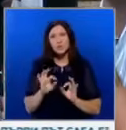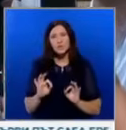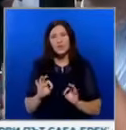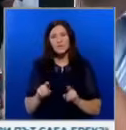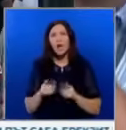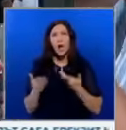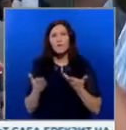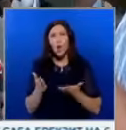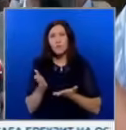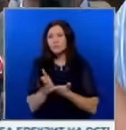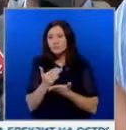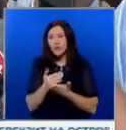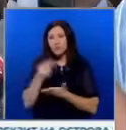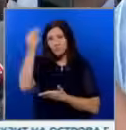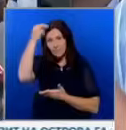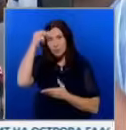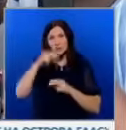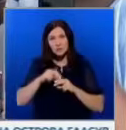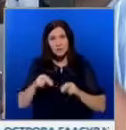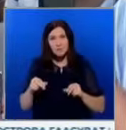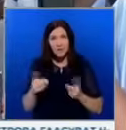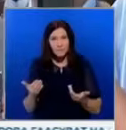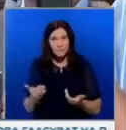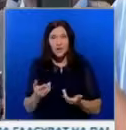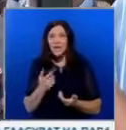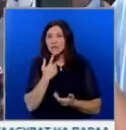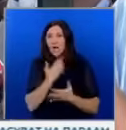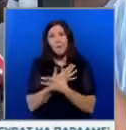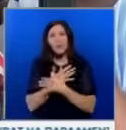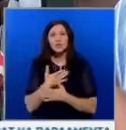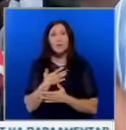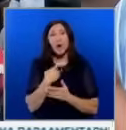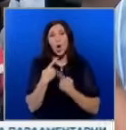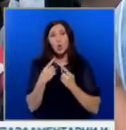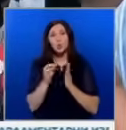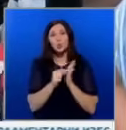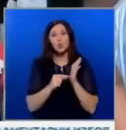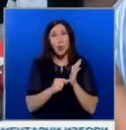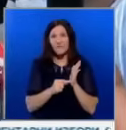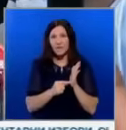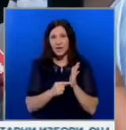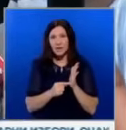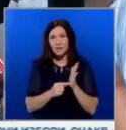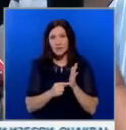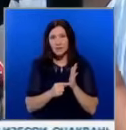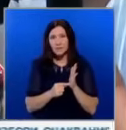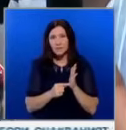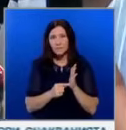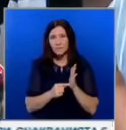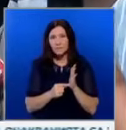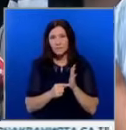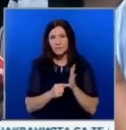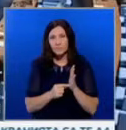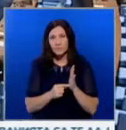од бугарската земница. Дали и за Албанија ќе имаме услов да тие бидат во преамбулата